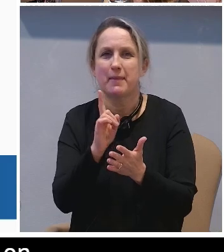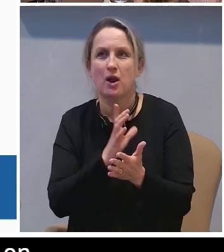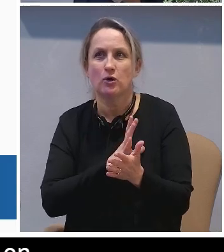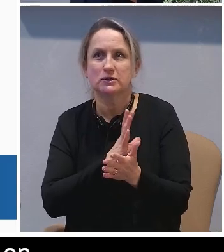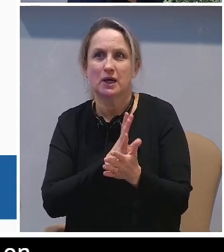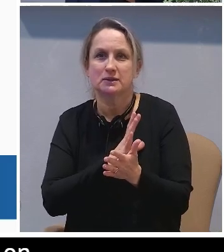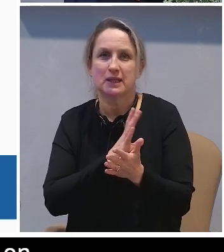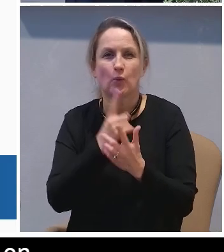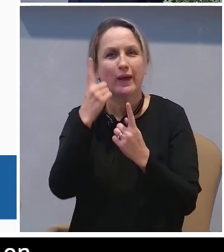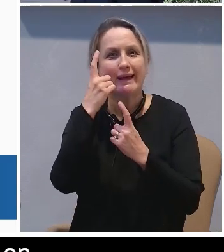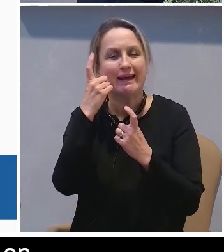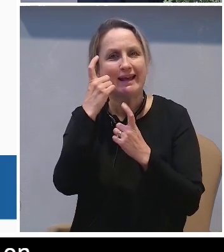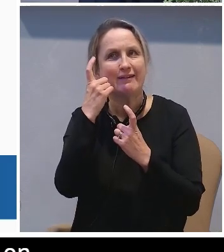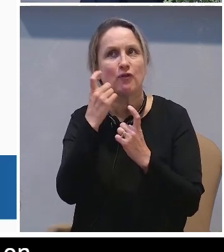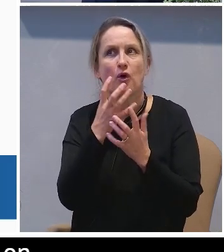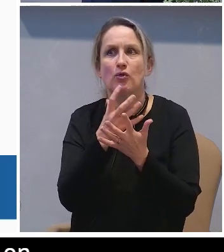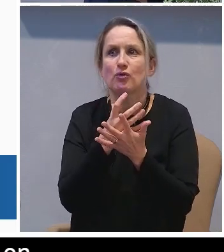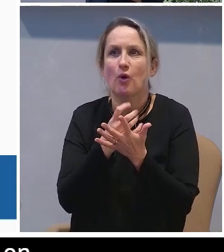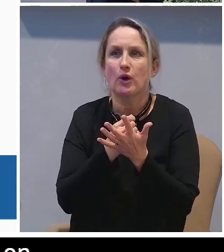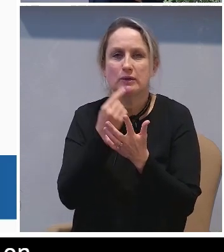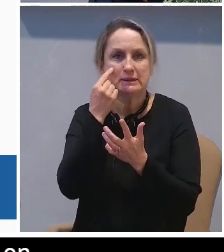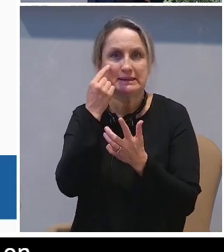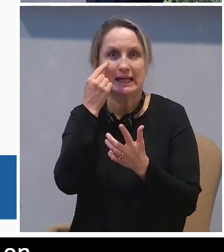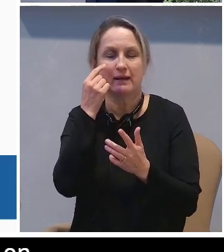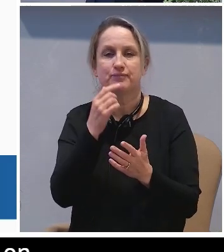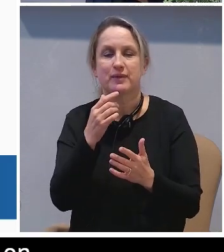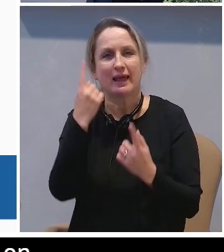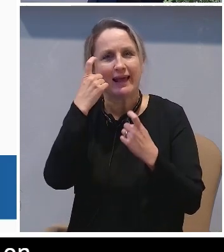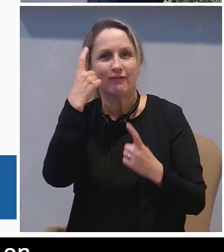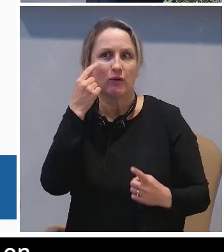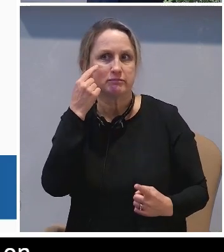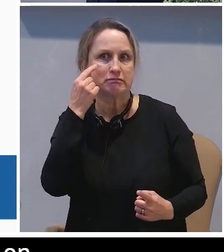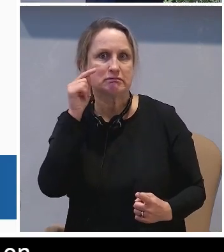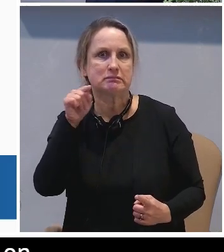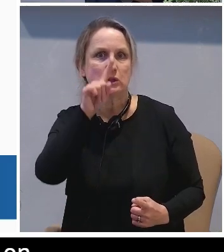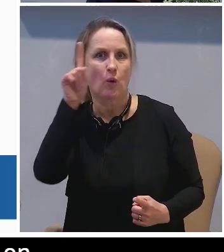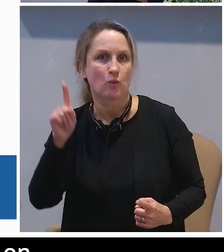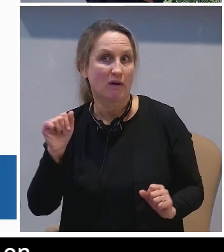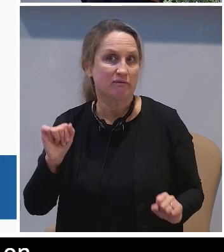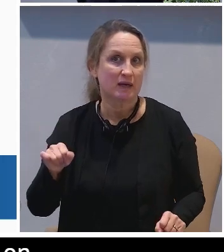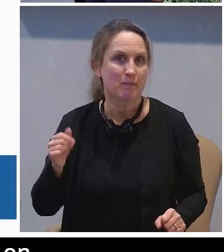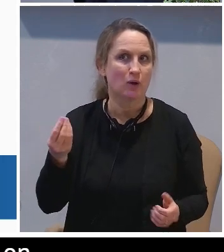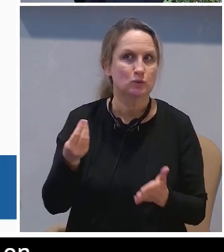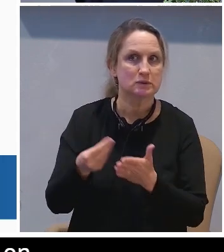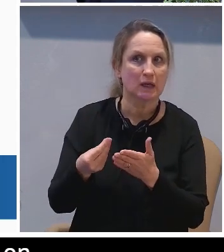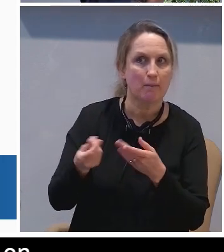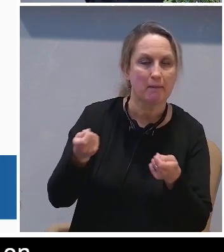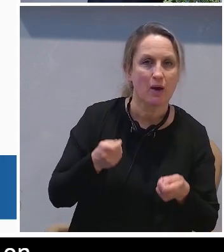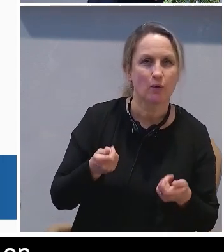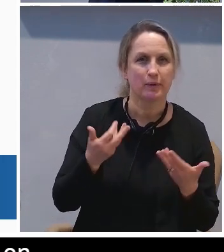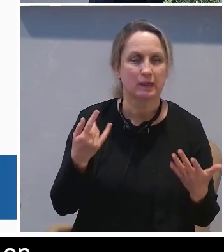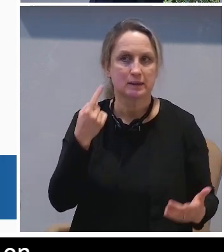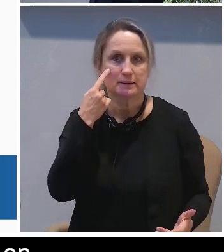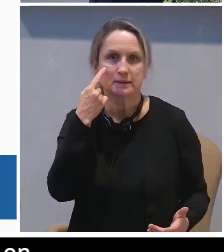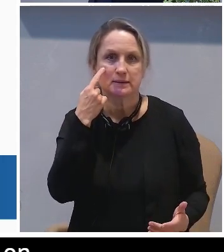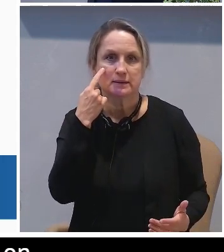nagu is one hoidnud infot active ütleme compound silma peal ja regarding võimalus üldse whose saada progress we have hinnapakkumist been following